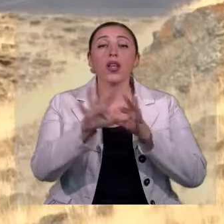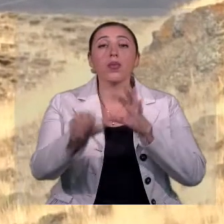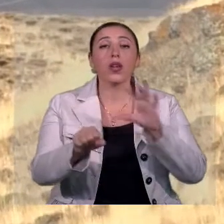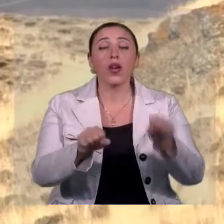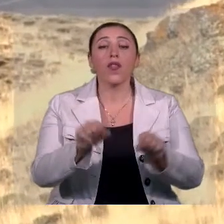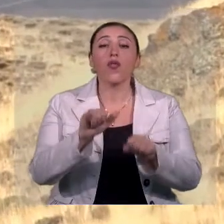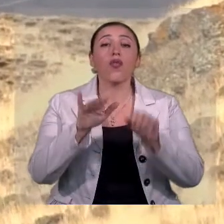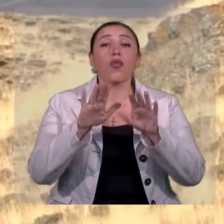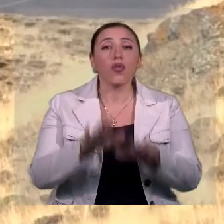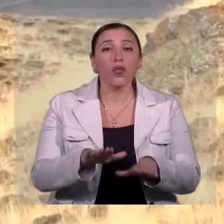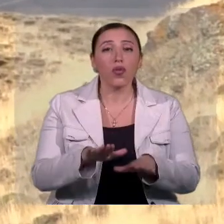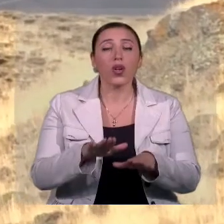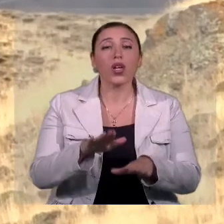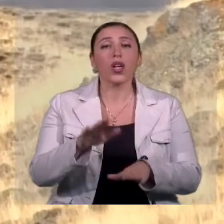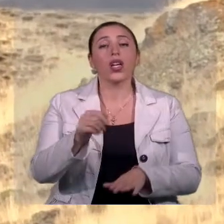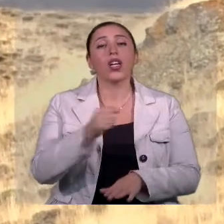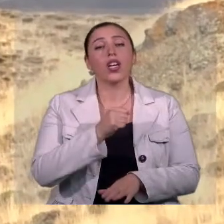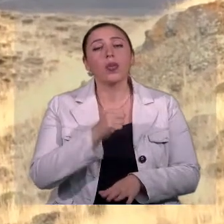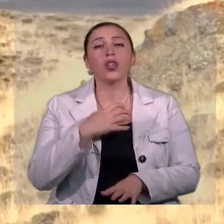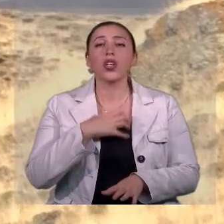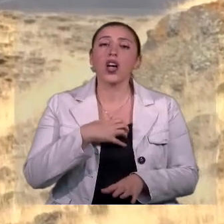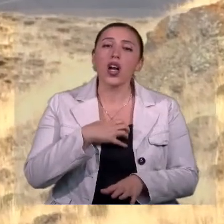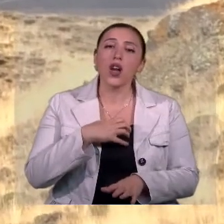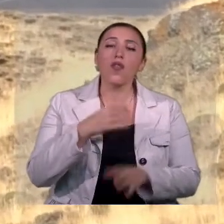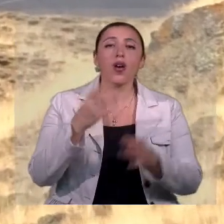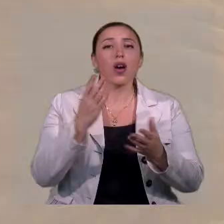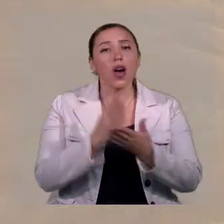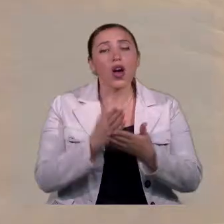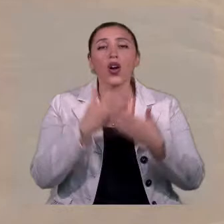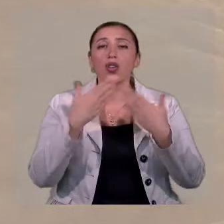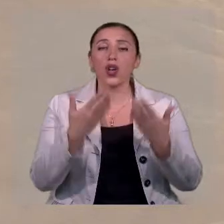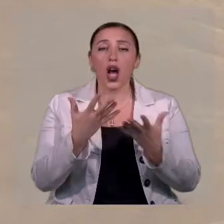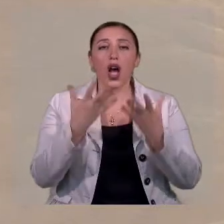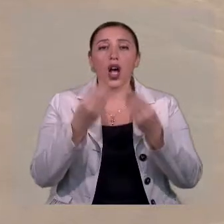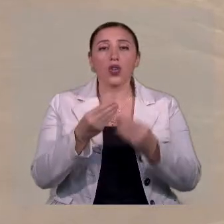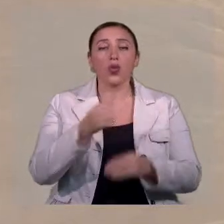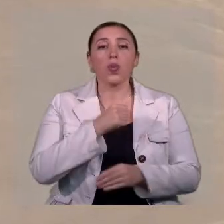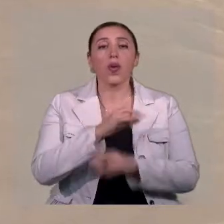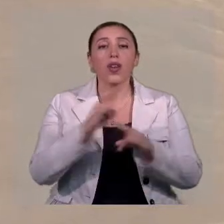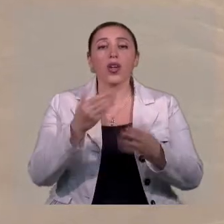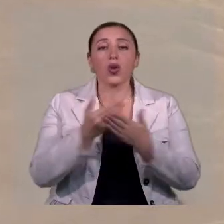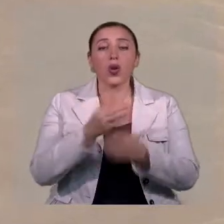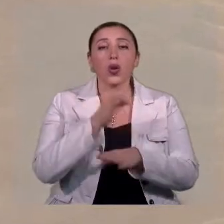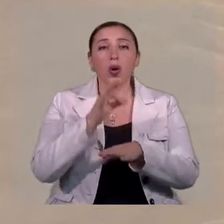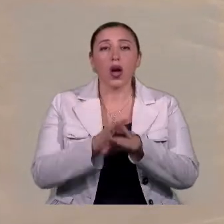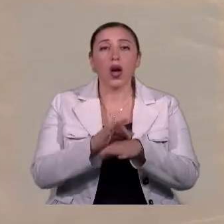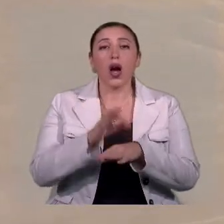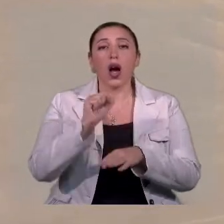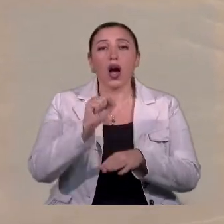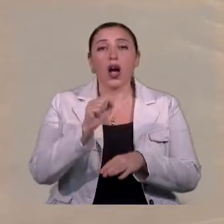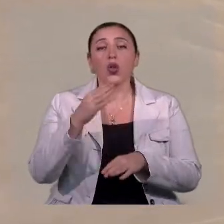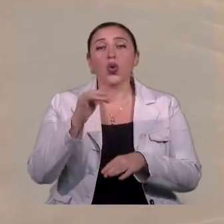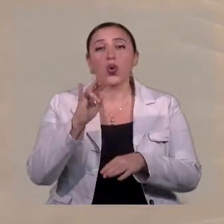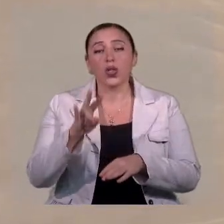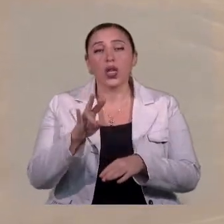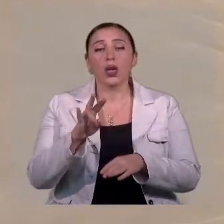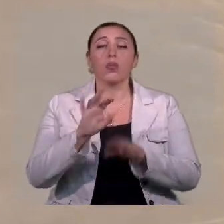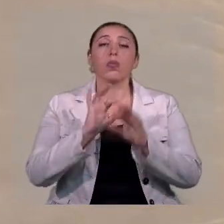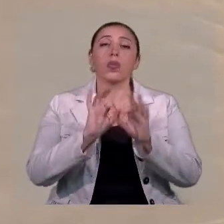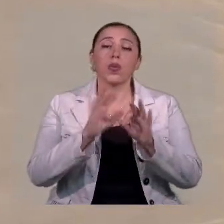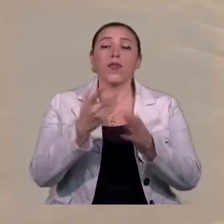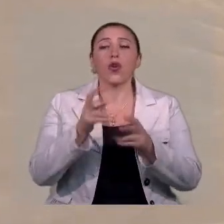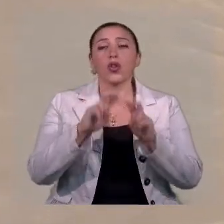են տեղակայված դրանք, ռազմավարական ինչ նշանակություն ունեն։ Այսօր էլ խոսնակ Արամ Թորոսյանը փոխանցեց, դեռևս ճշգրտման աշխատանքներ են